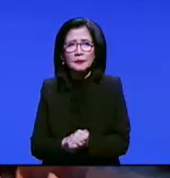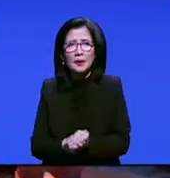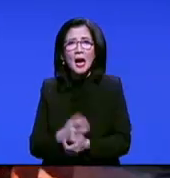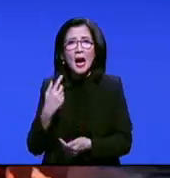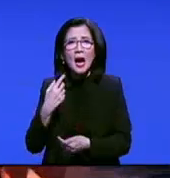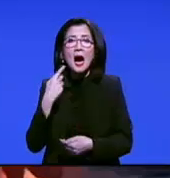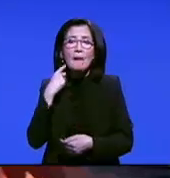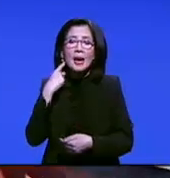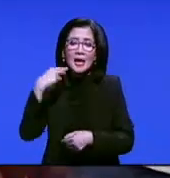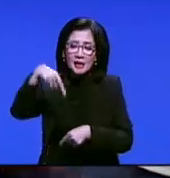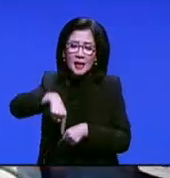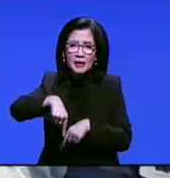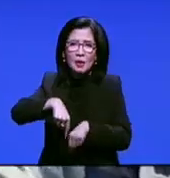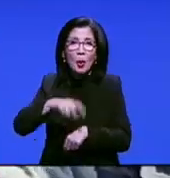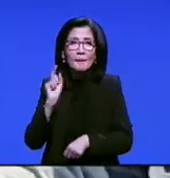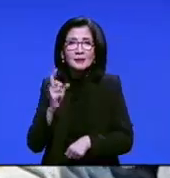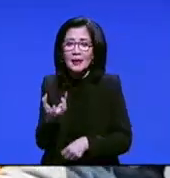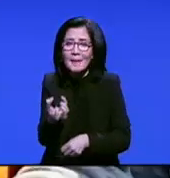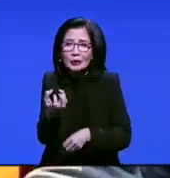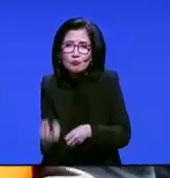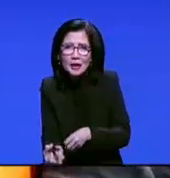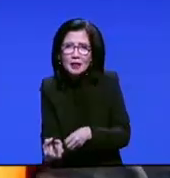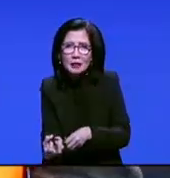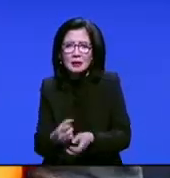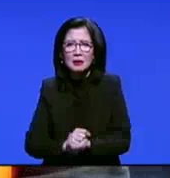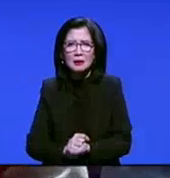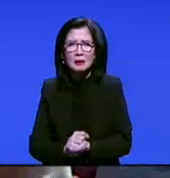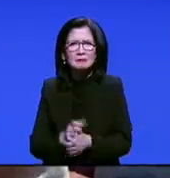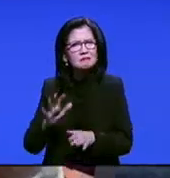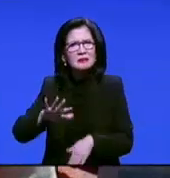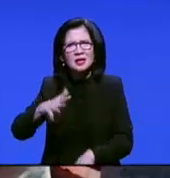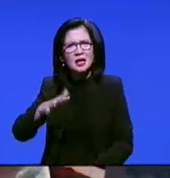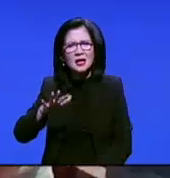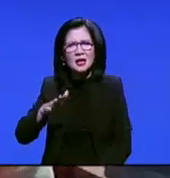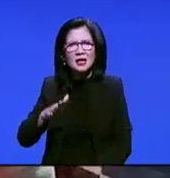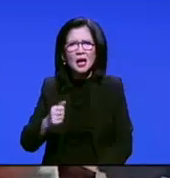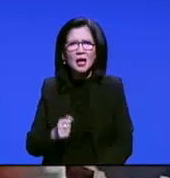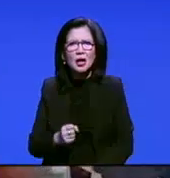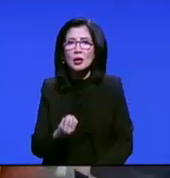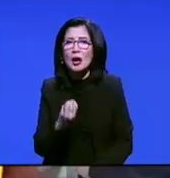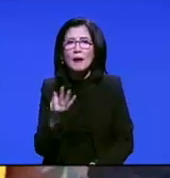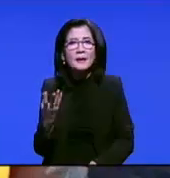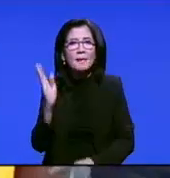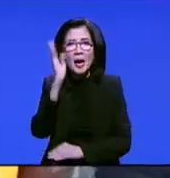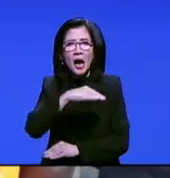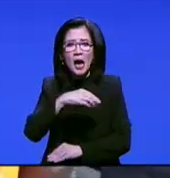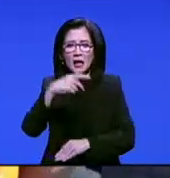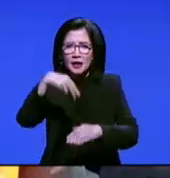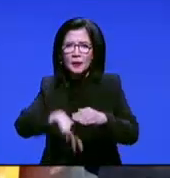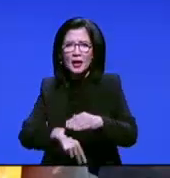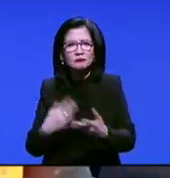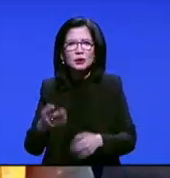kepala di bawah karena ada pemberat batu itu. Itu diperkirakan korban sudah berapa hari tenggelam?